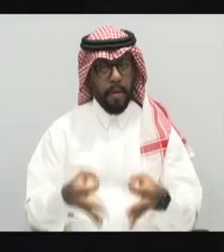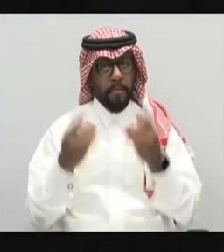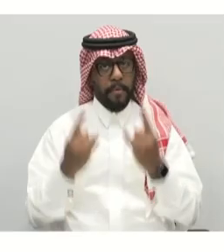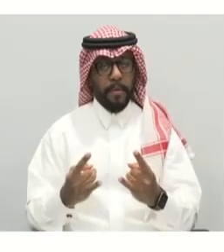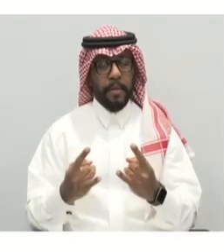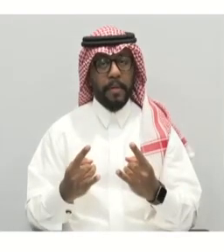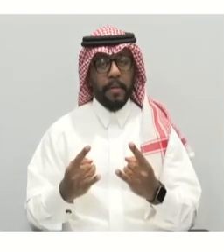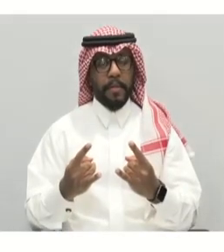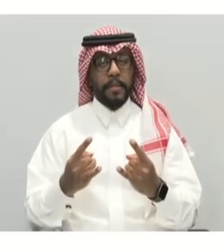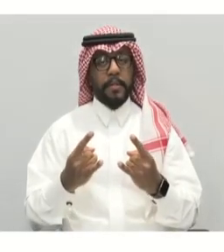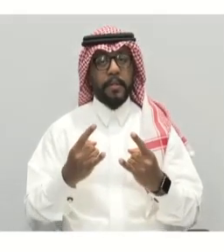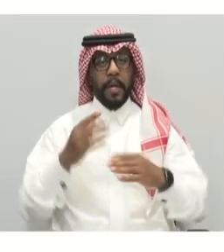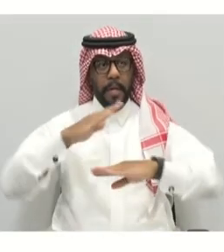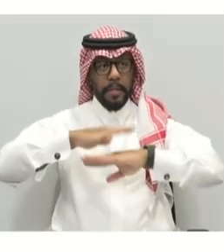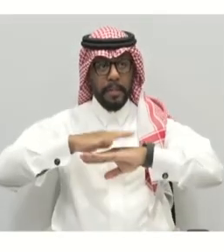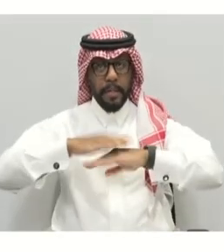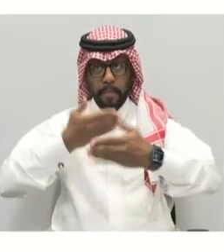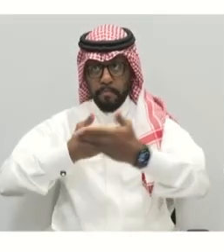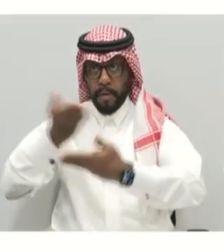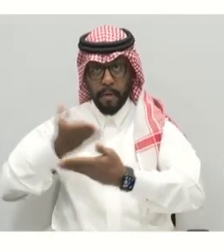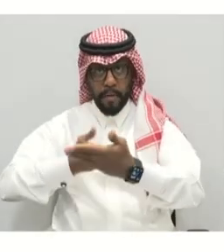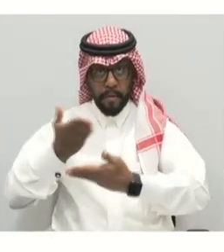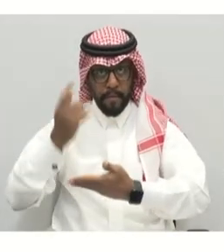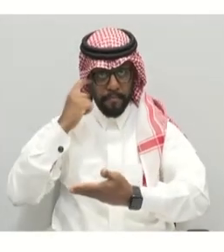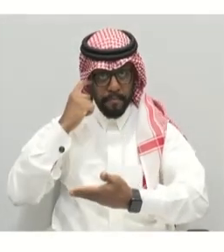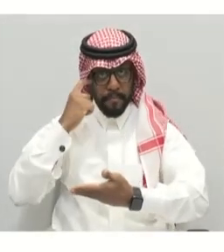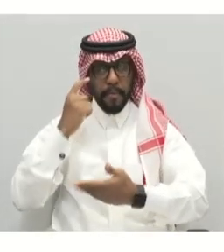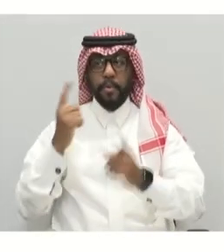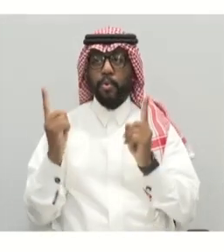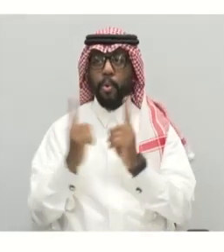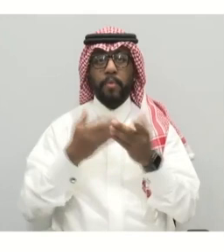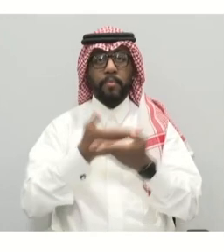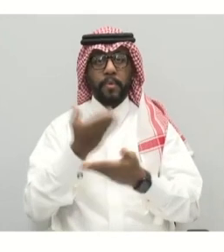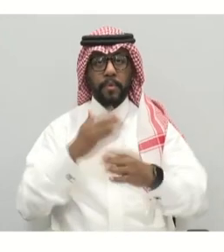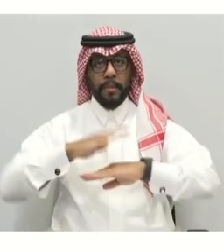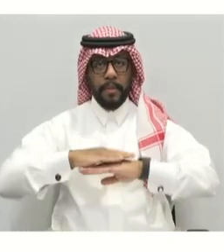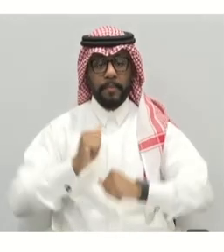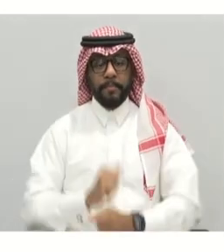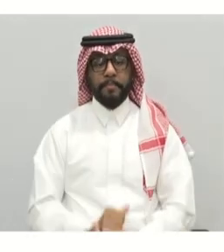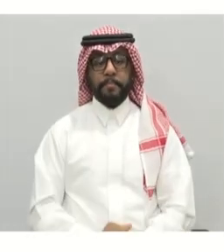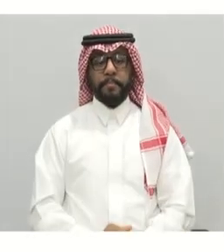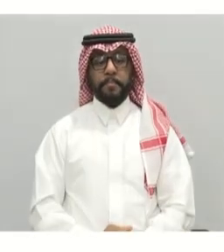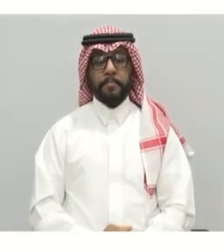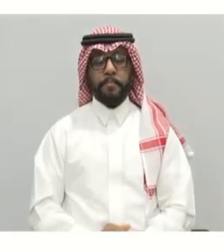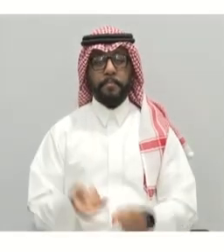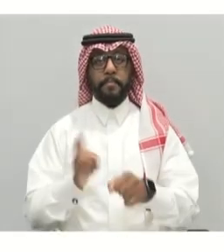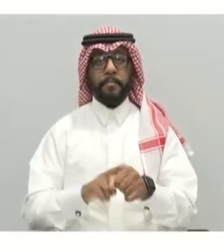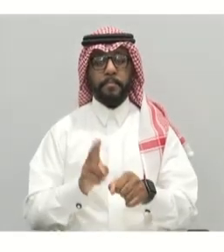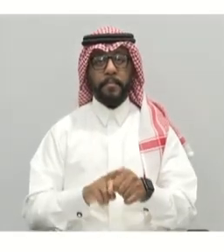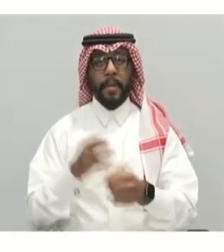الاخرين احترام الاخرين اذا نعيد مره اخرى طلاب وطالباته